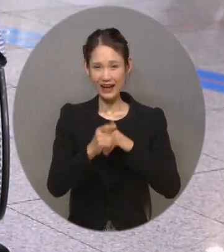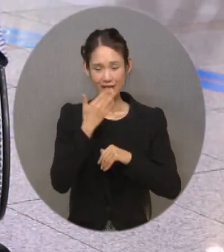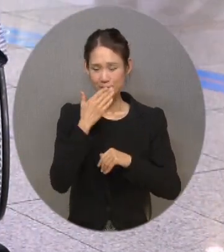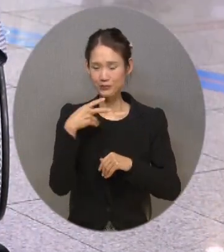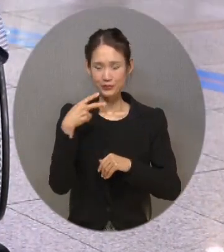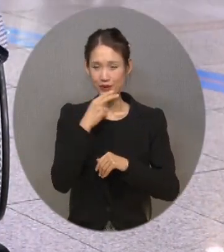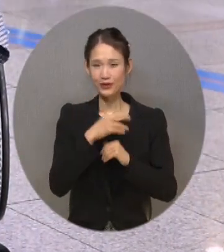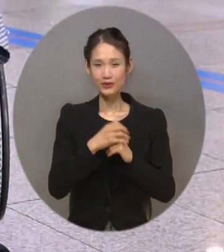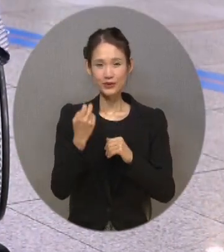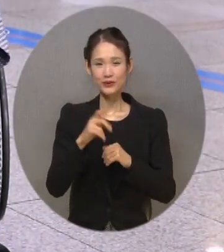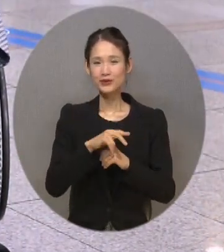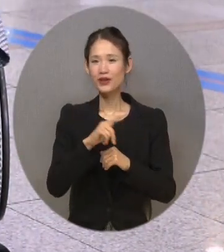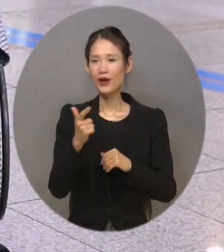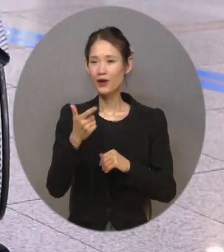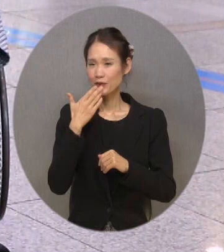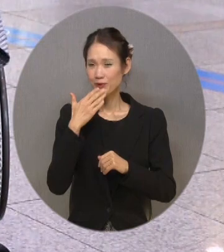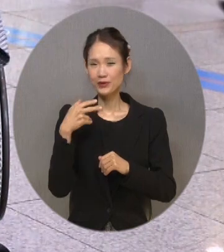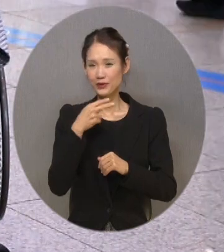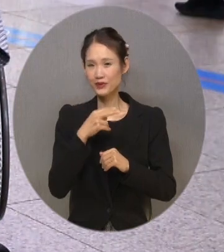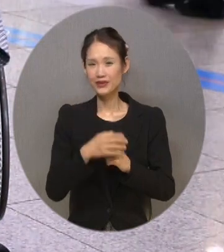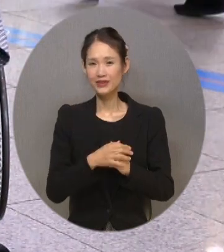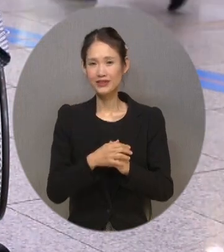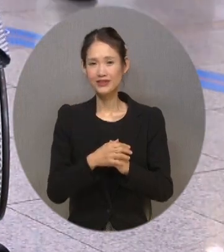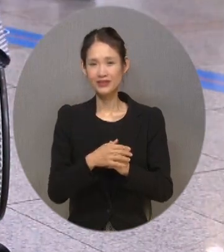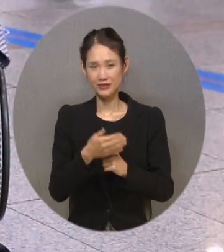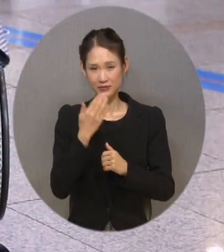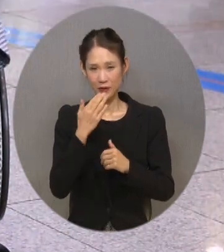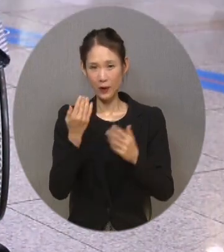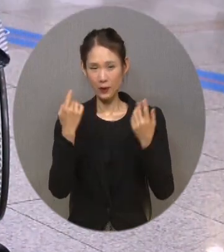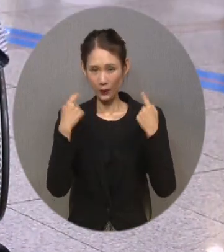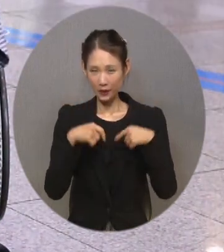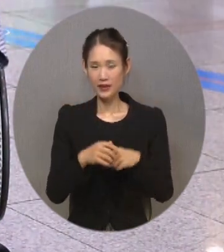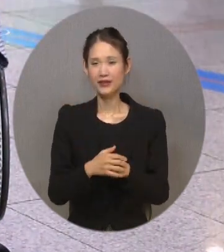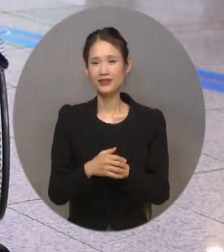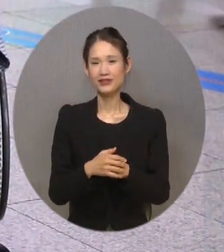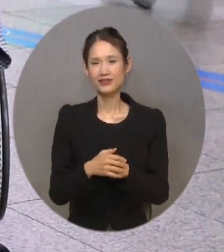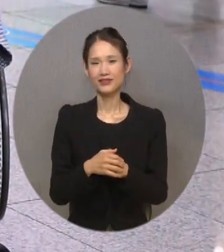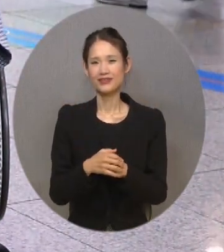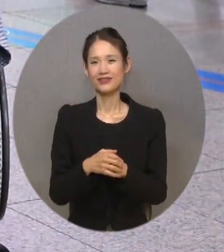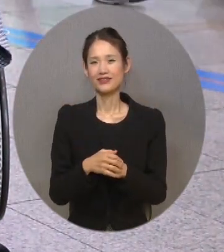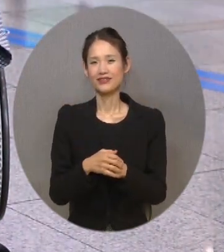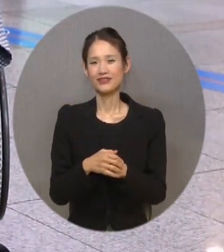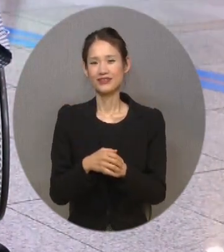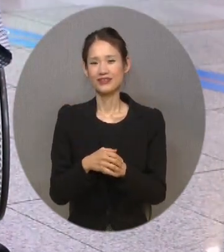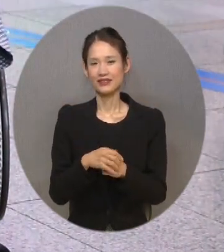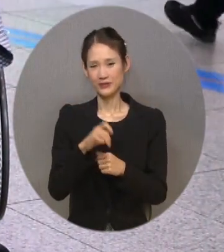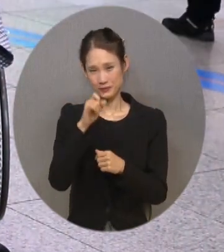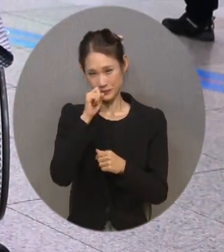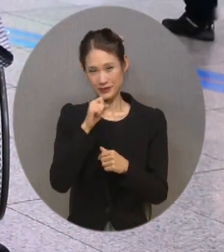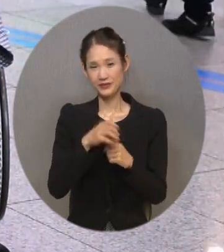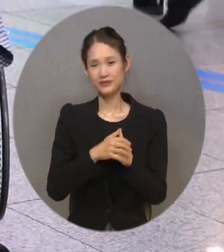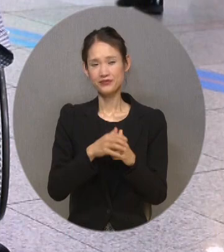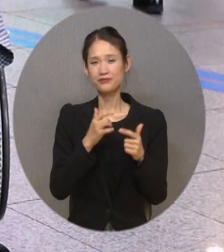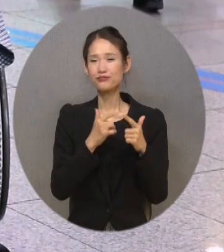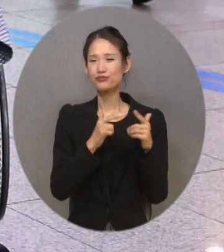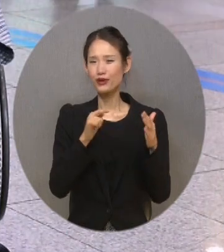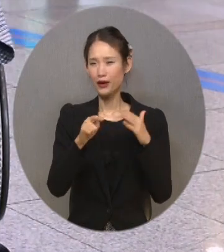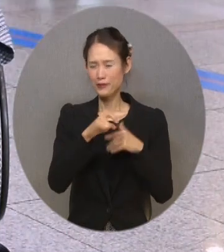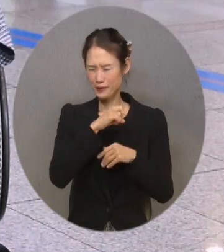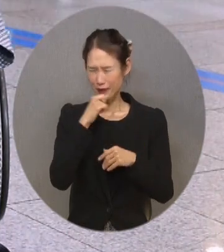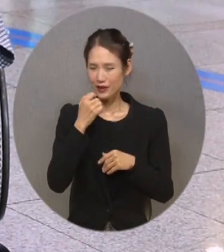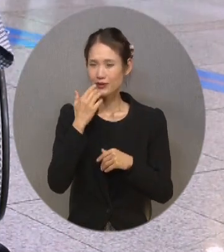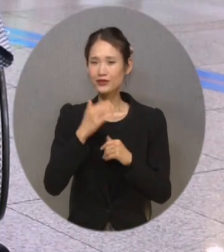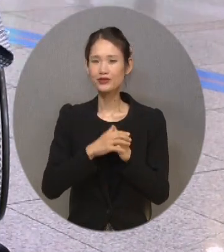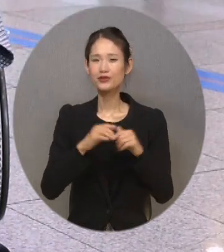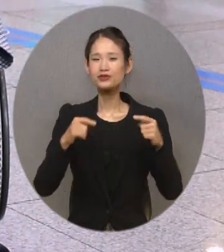아, 그리고 저녁도 안 먹어도 된대. 아니 먹고 또 빼는 거니까. 아, 먹고 빼는 거니까. 네. 네네. 아니 갈 부산 가면 일단 먹어야지. 자,